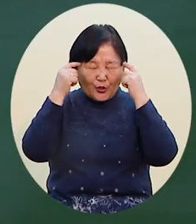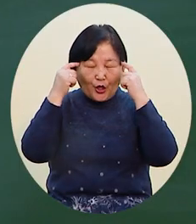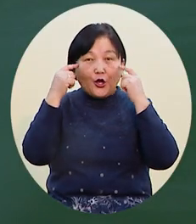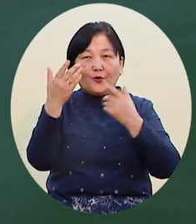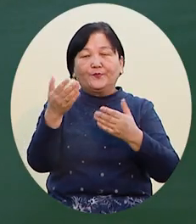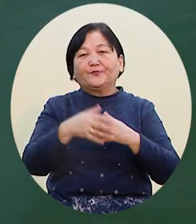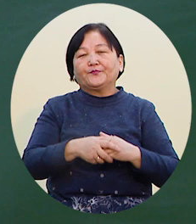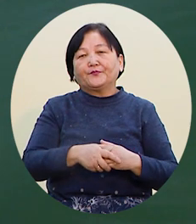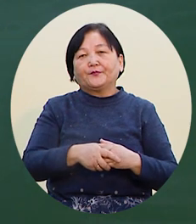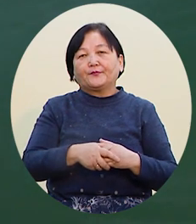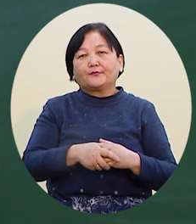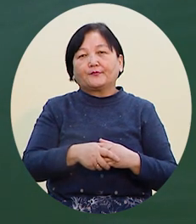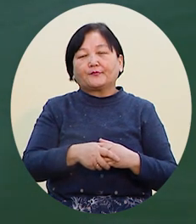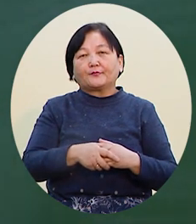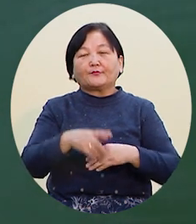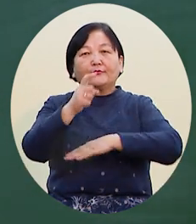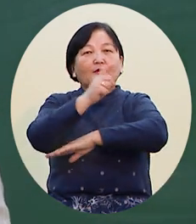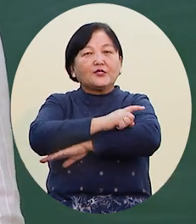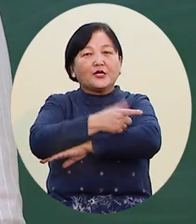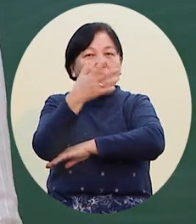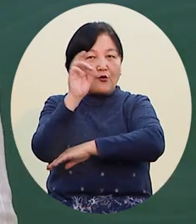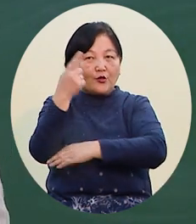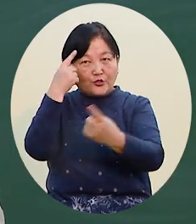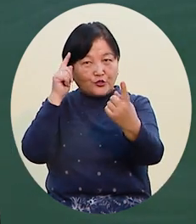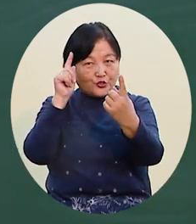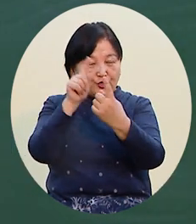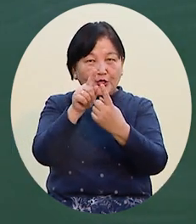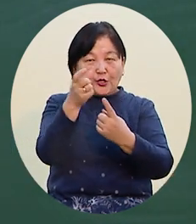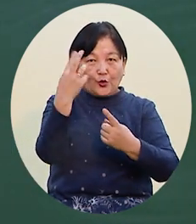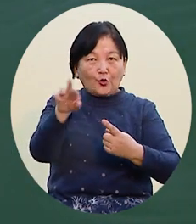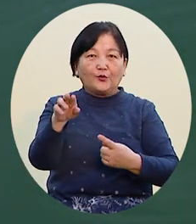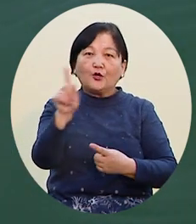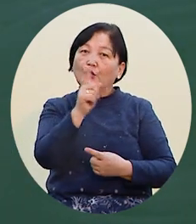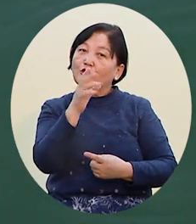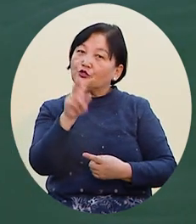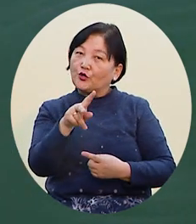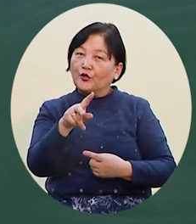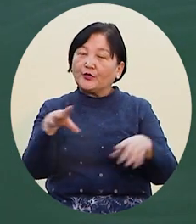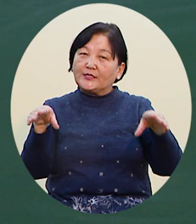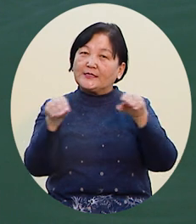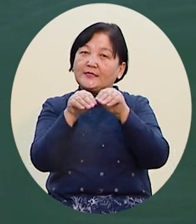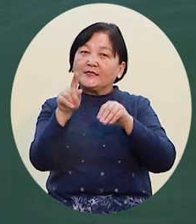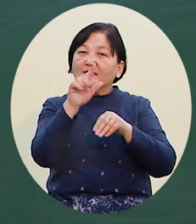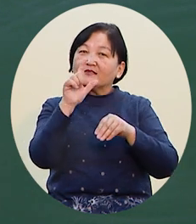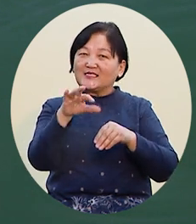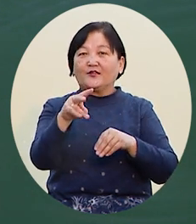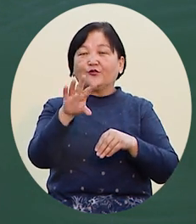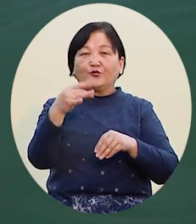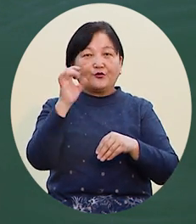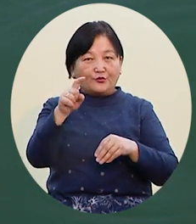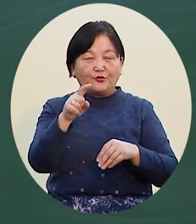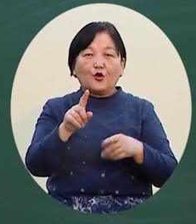За ингээд хичээлийн нэг гол зорилгын үед бол зохиолын зан төр дүрийн зан төрхийг тодорхойлж гаргахад